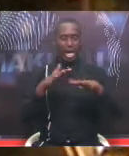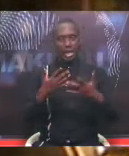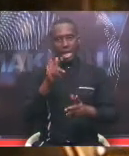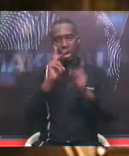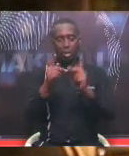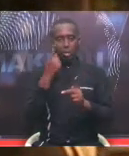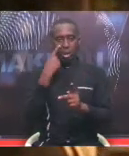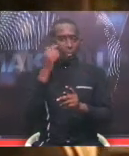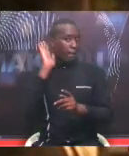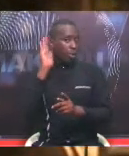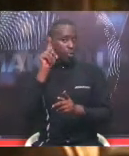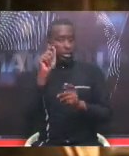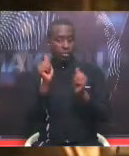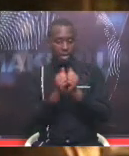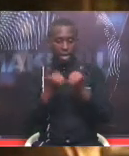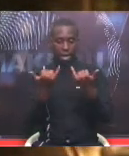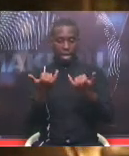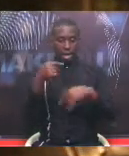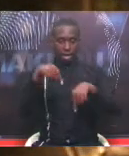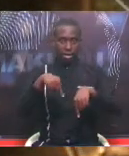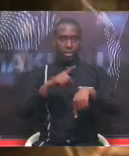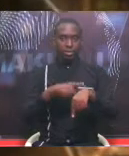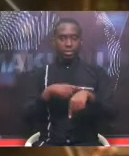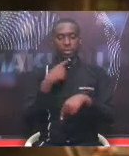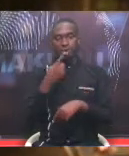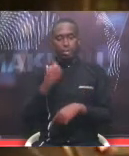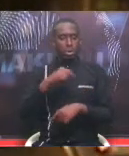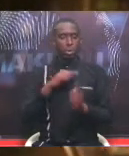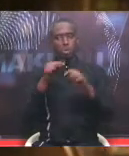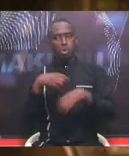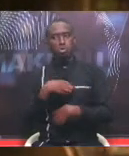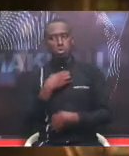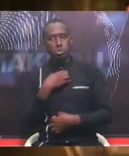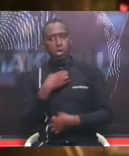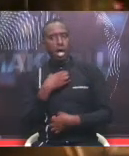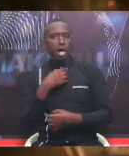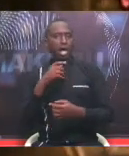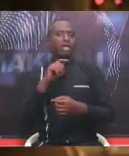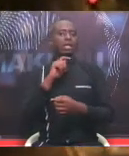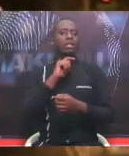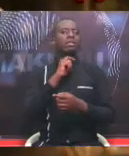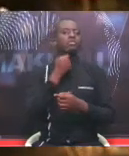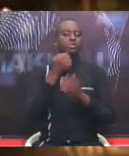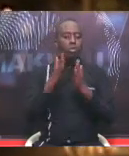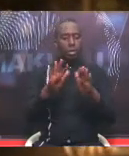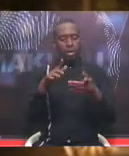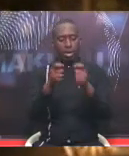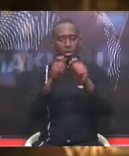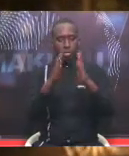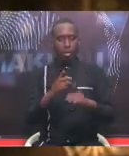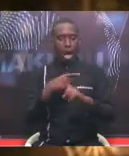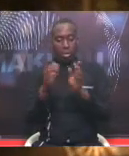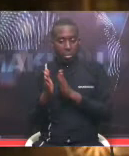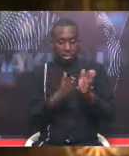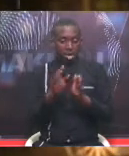abakurikiye amakuru ya TV10 muri aka kanya bavuga bati twe ntiturasura ifungwa n'abagororwa cyangwa se barabiteganya ariko